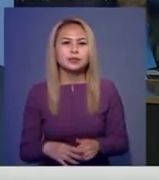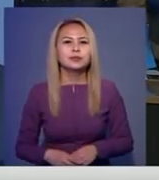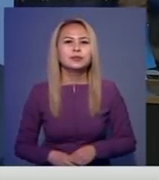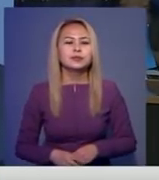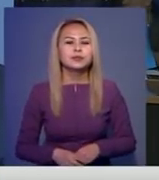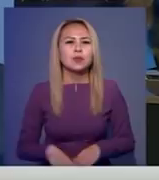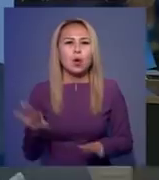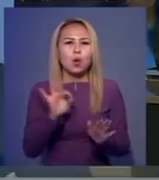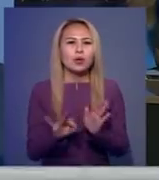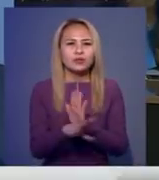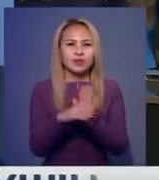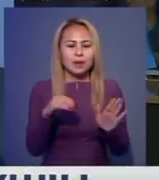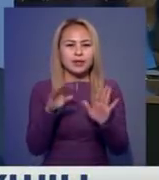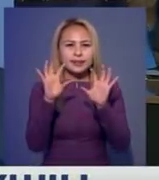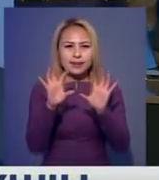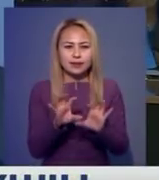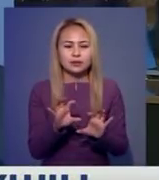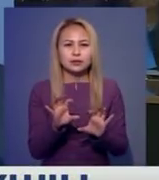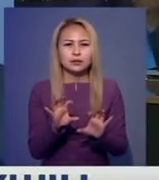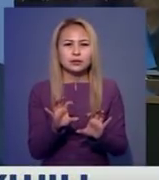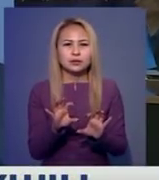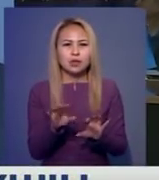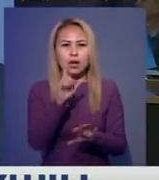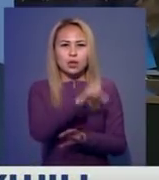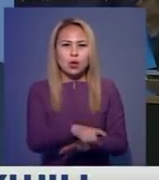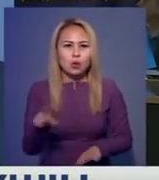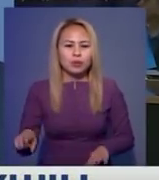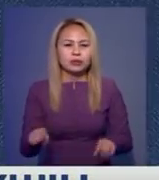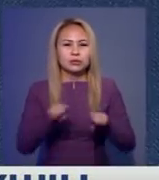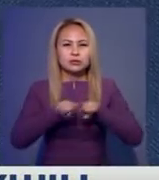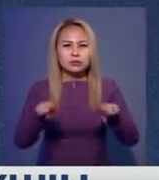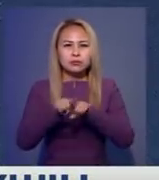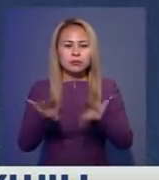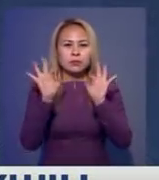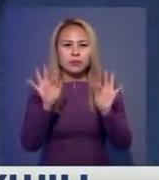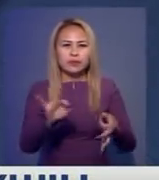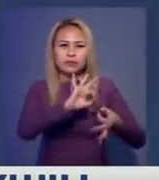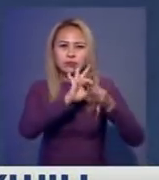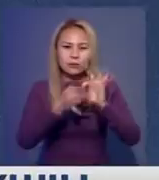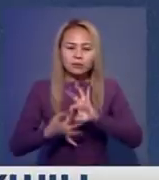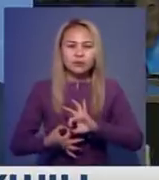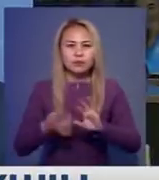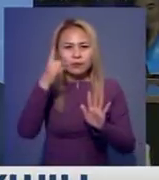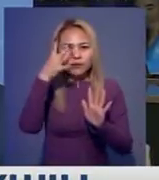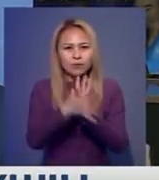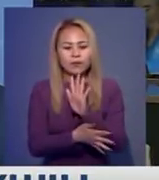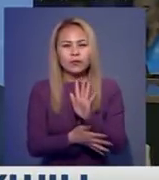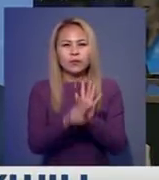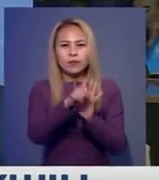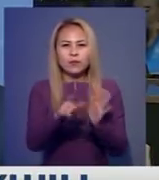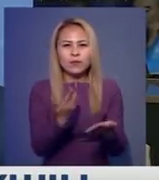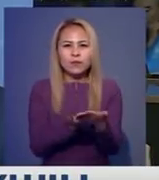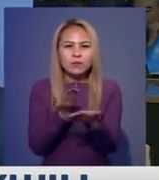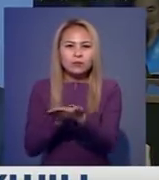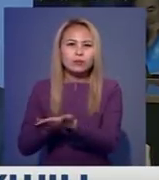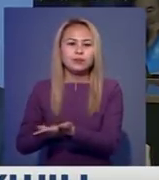конституциялық сайлау туралы заңның нормаларын халыққа, яғни сайлаушыларға түсіндіру. 300-де консультация. Біз сайлау